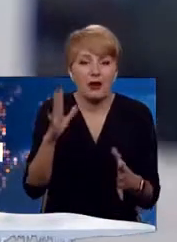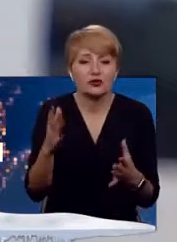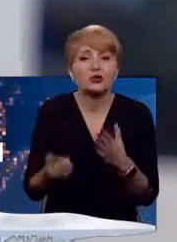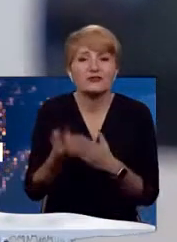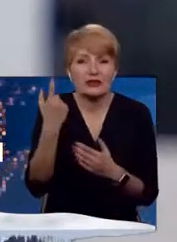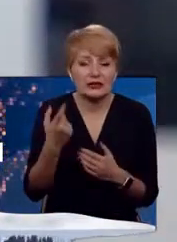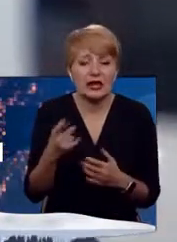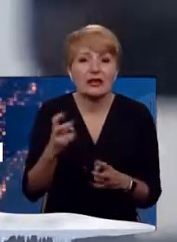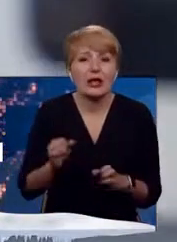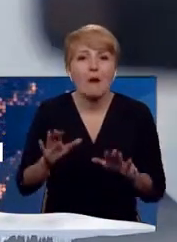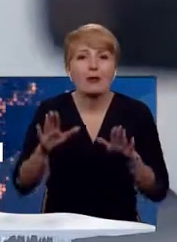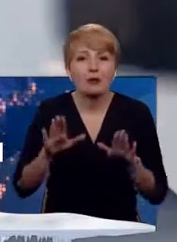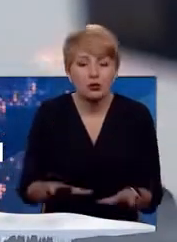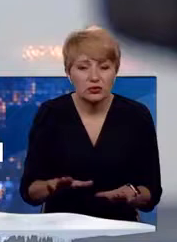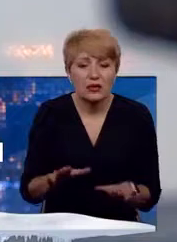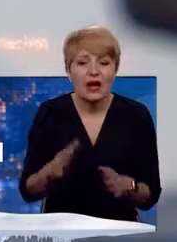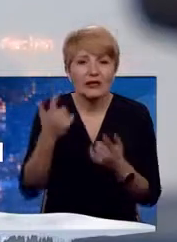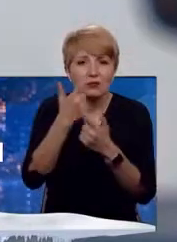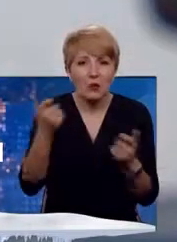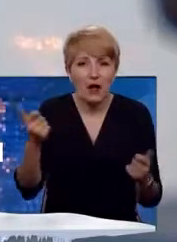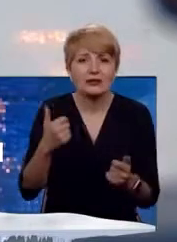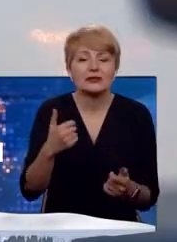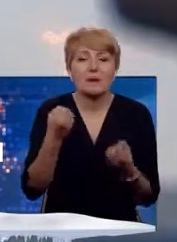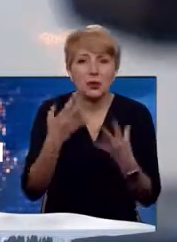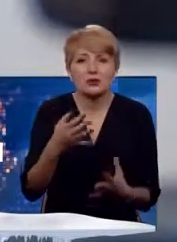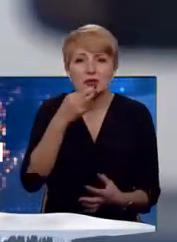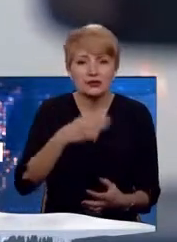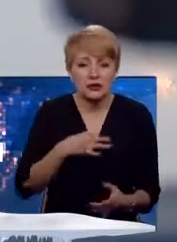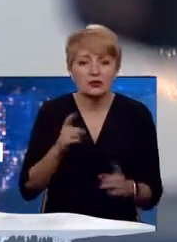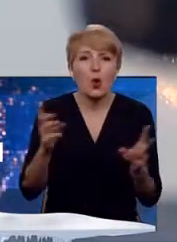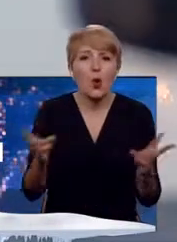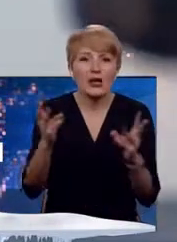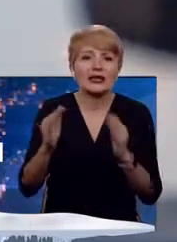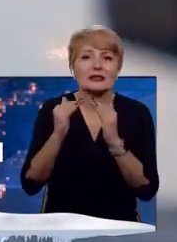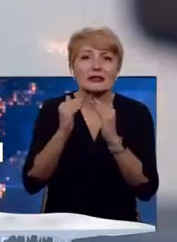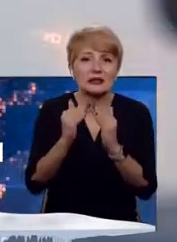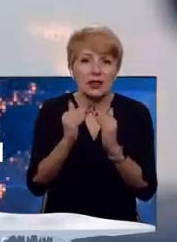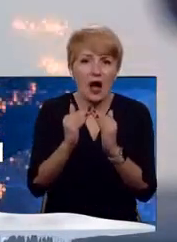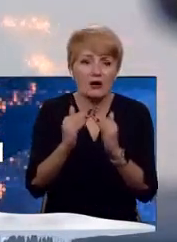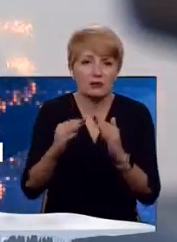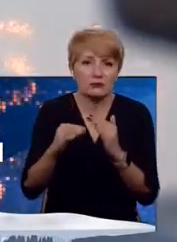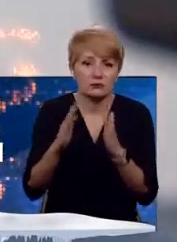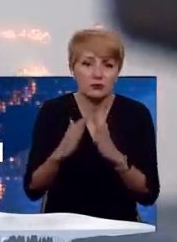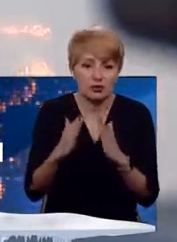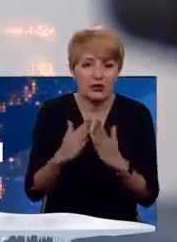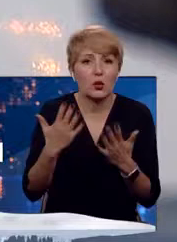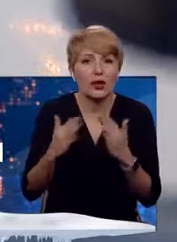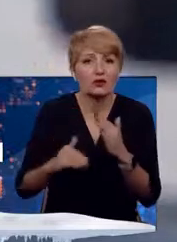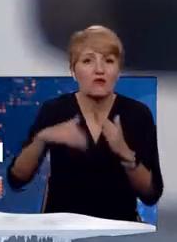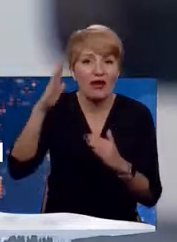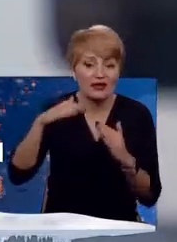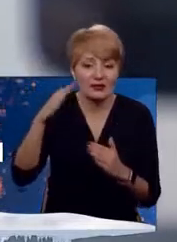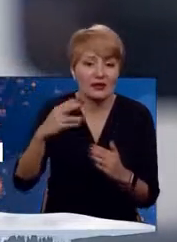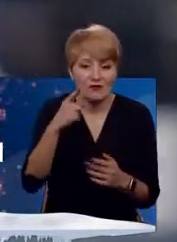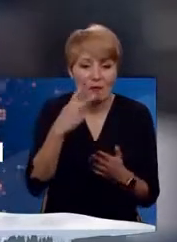На момент прибуття інформація поступила, що горить дах будинку. Якщо пожежа розпочалася з перших поверхів, то ви